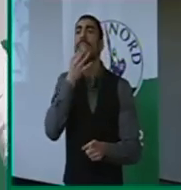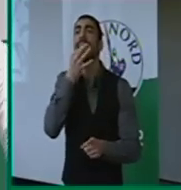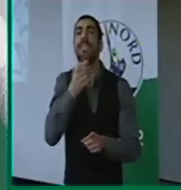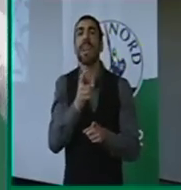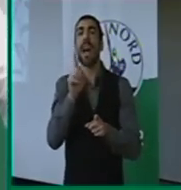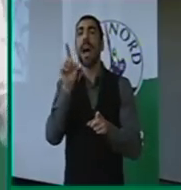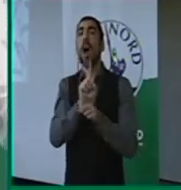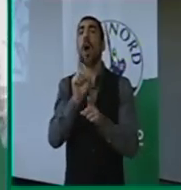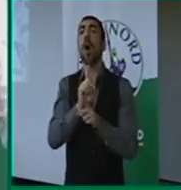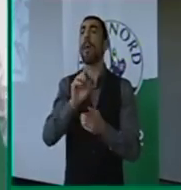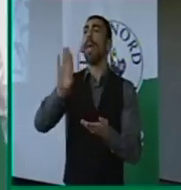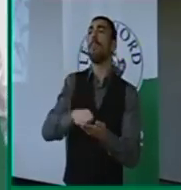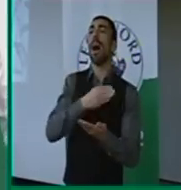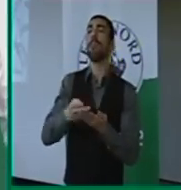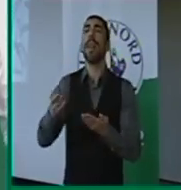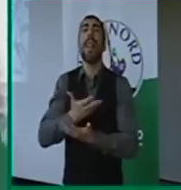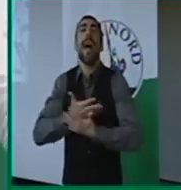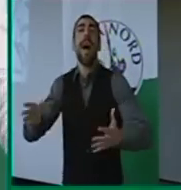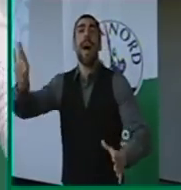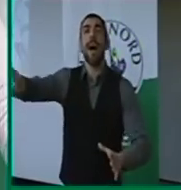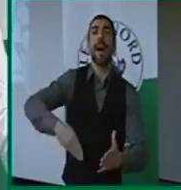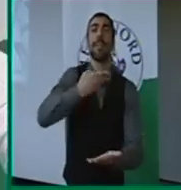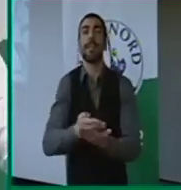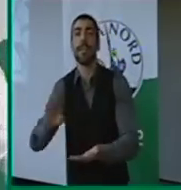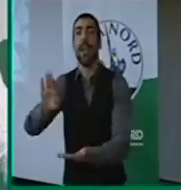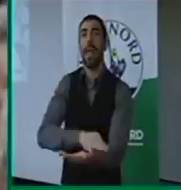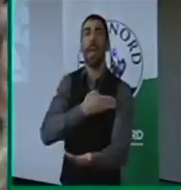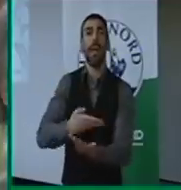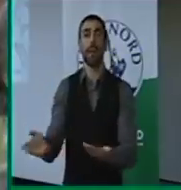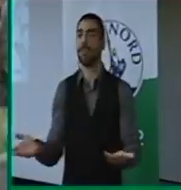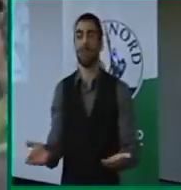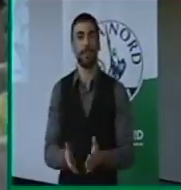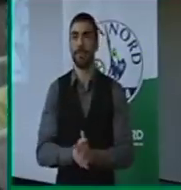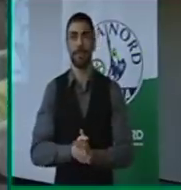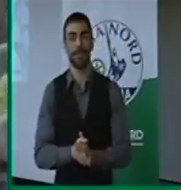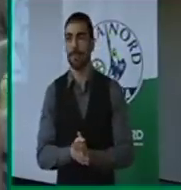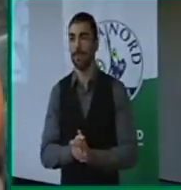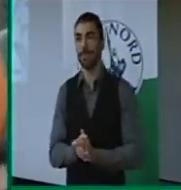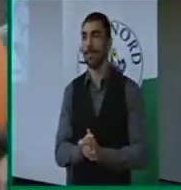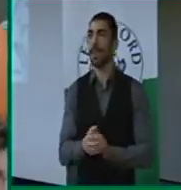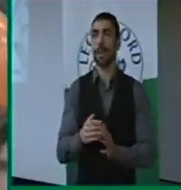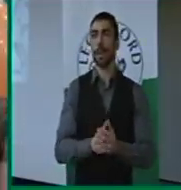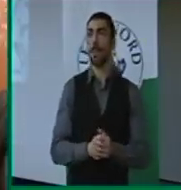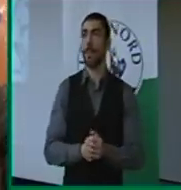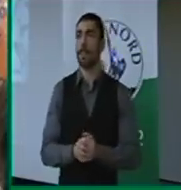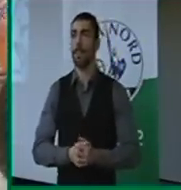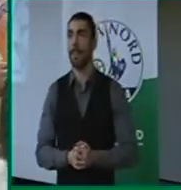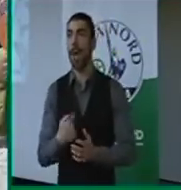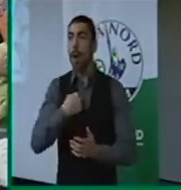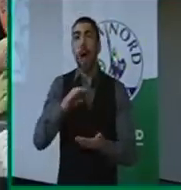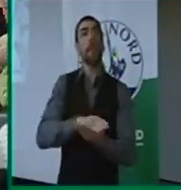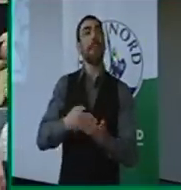enorme marmellata noi non siamo marmellata noi non siamo